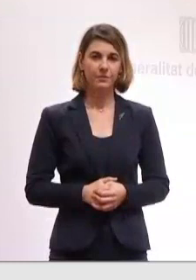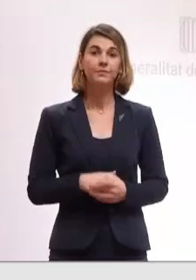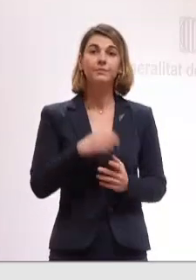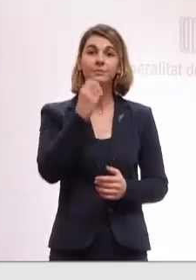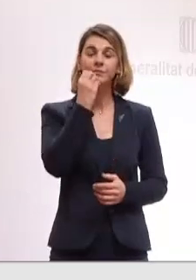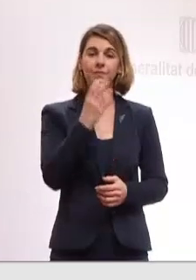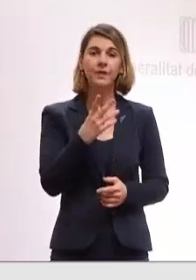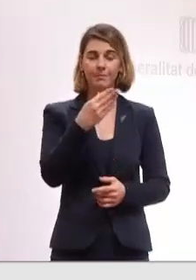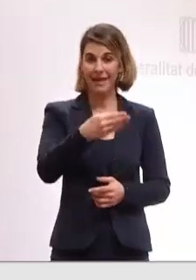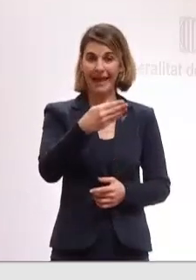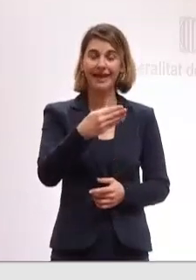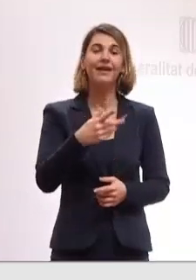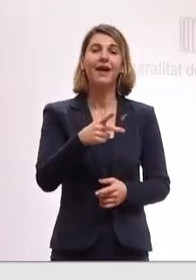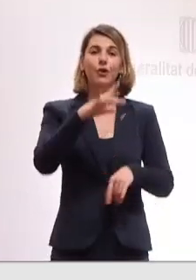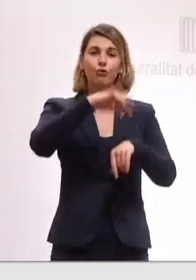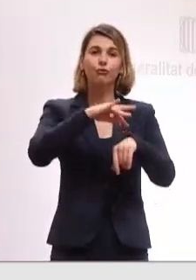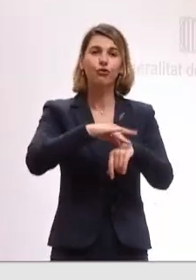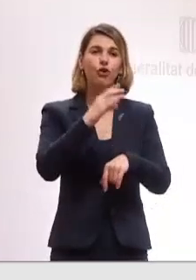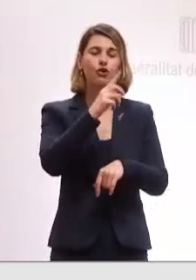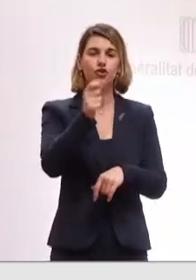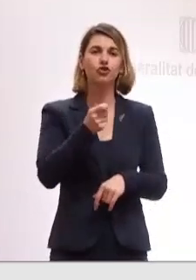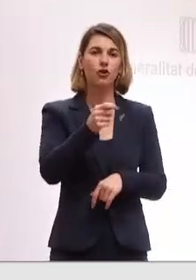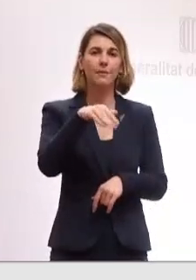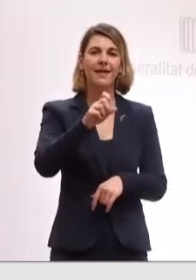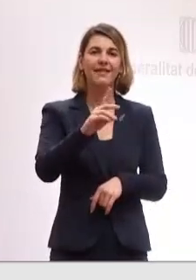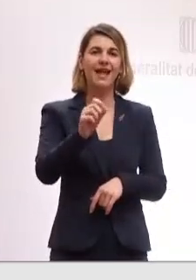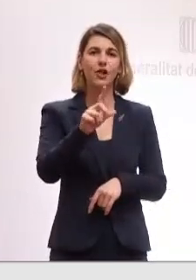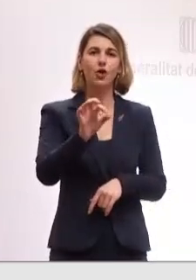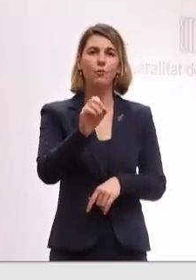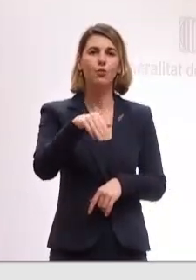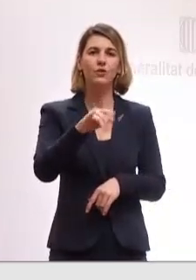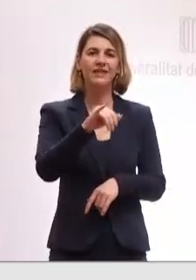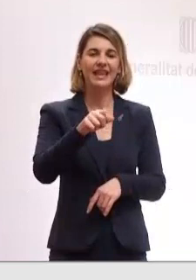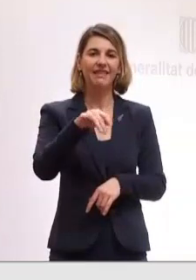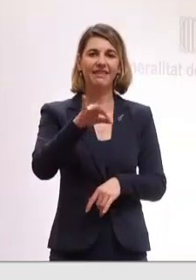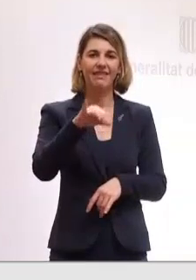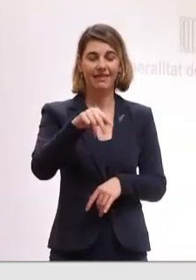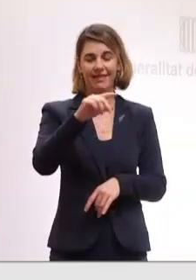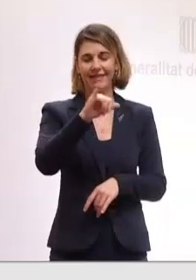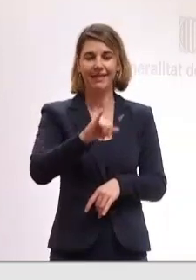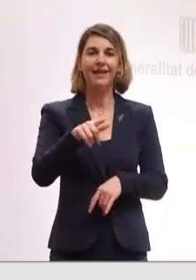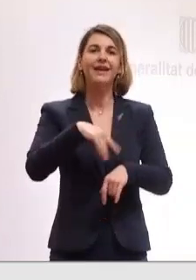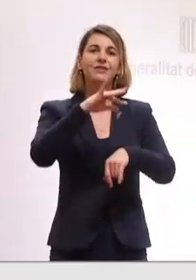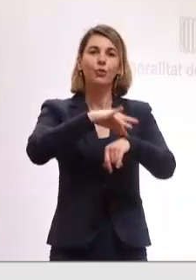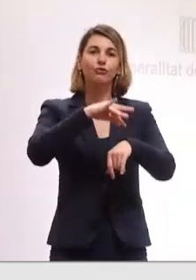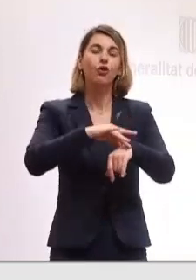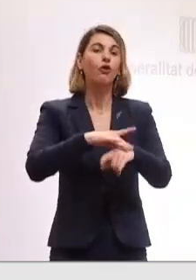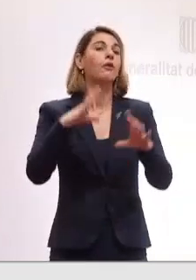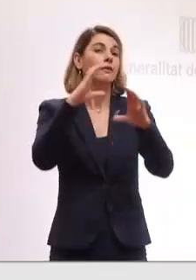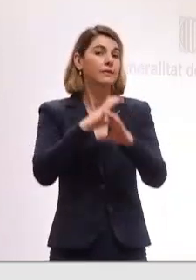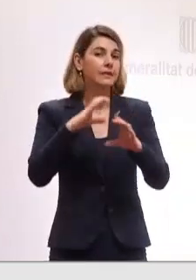Bé, el doctor Jordi Medallo i Muñiz, llicenciat en Medicina i Cirurgia per la Universitat Autònoma de